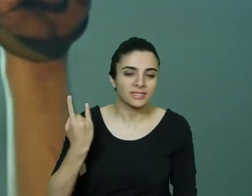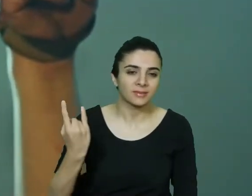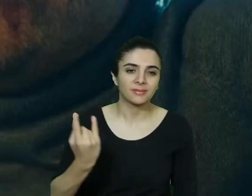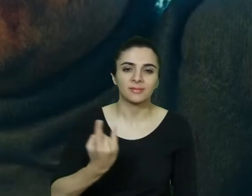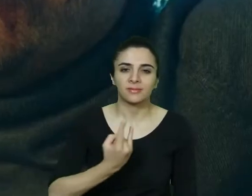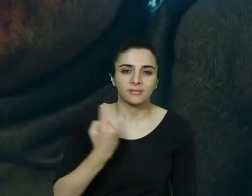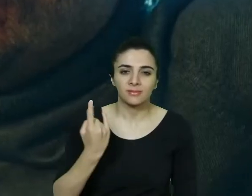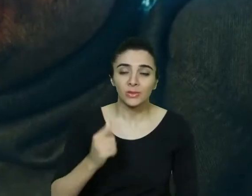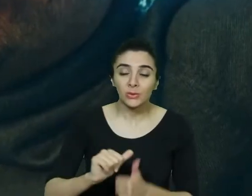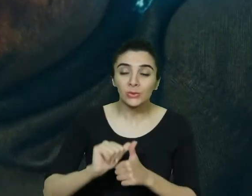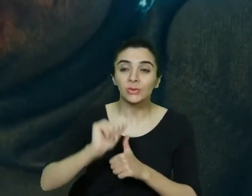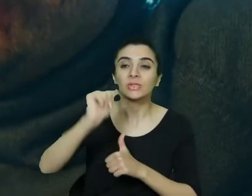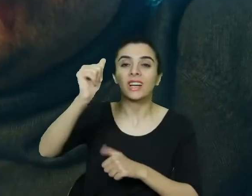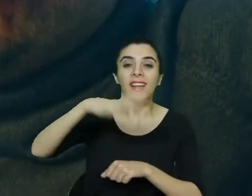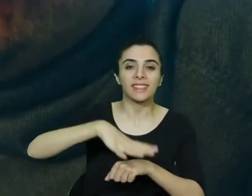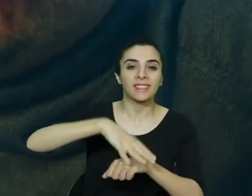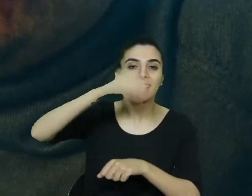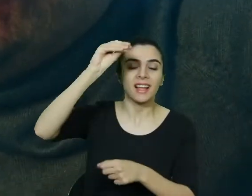dolaşalım yüce